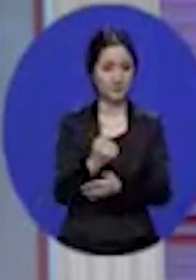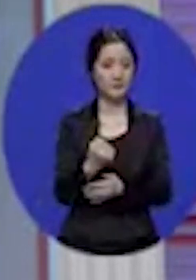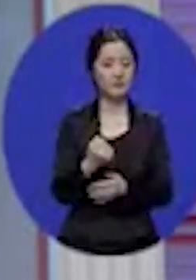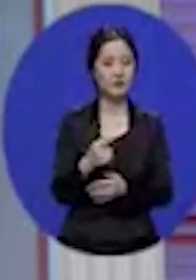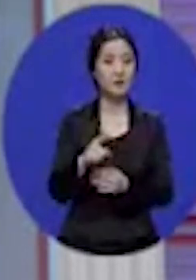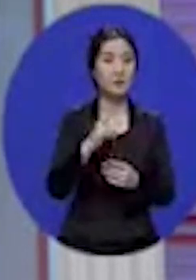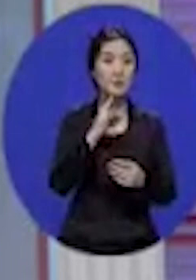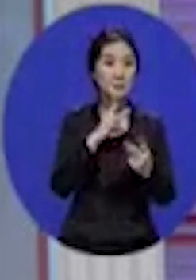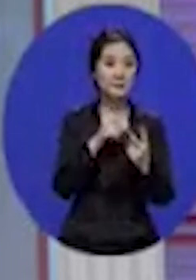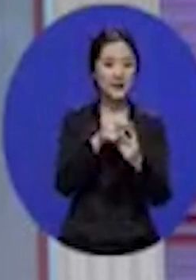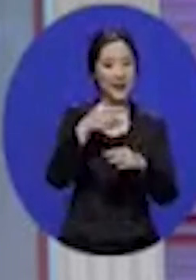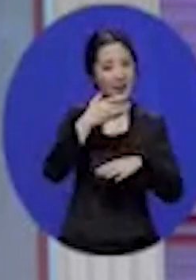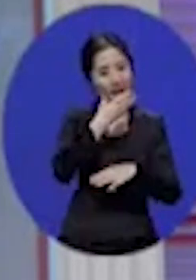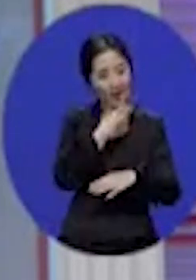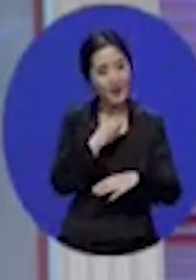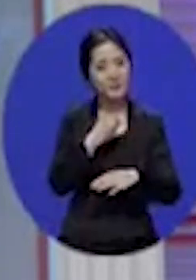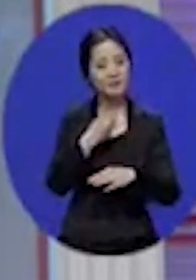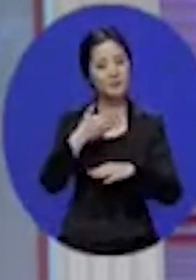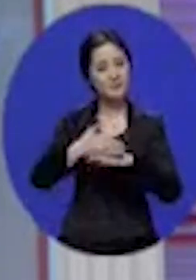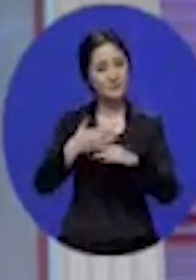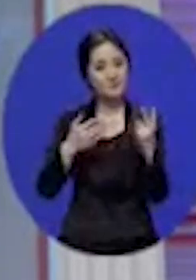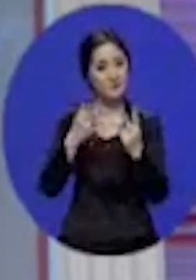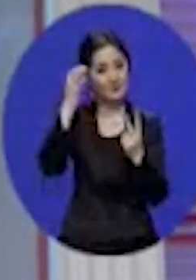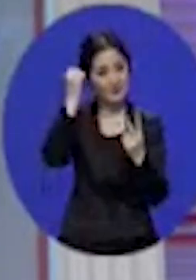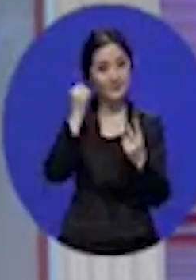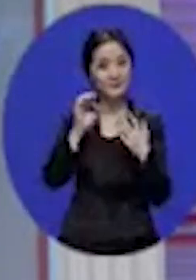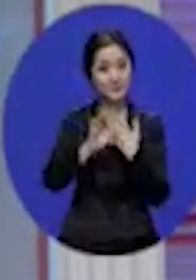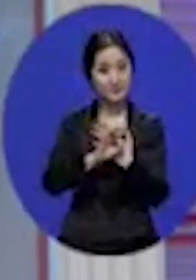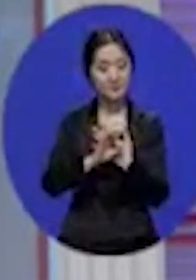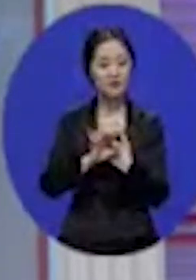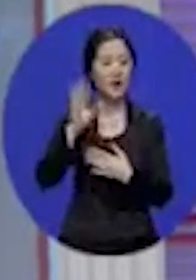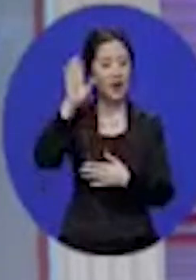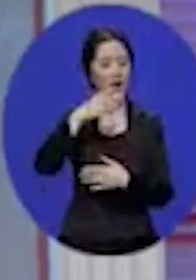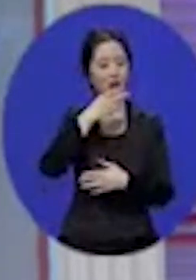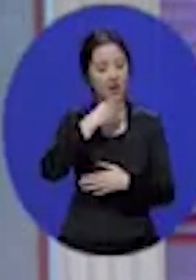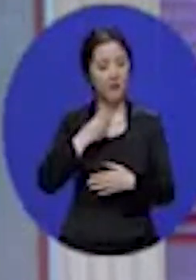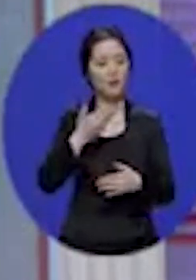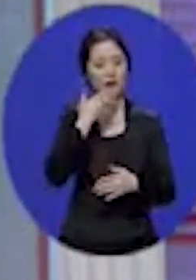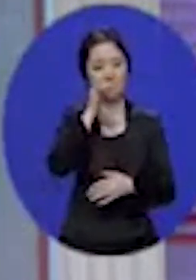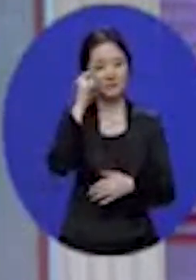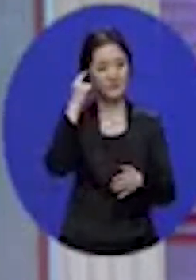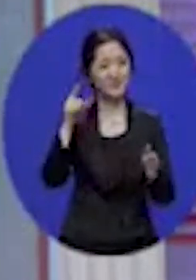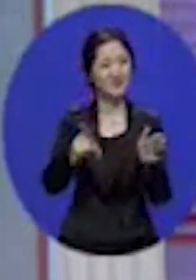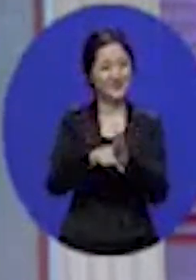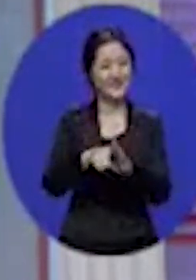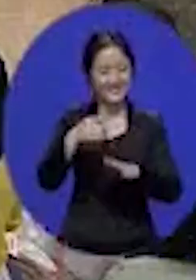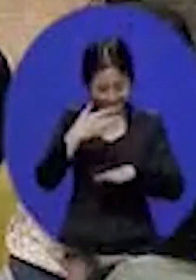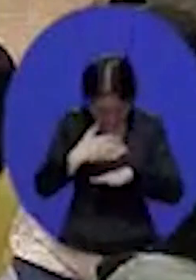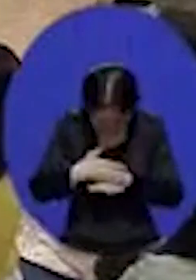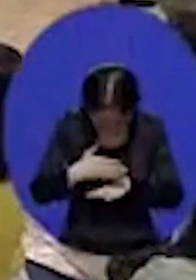그것만 기억하면 우리가 정말 행복한 인생을 살 수 있지 않을까 생각합니다. 고맙습니다.